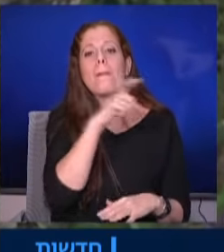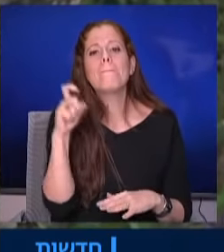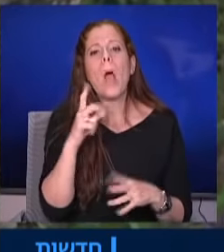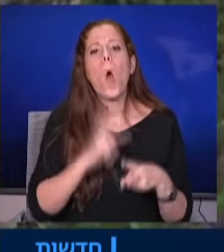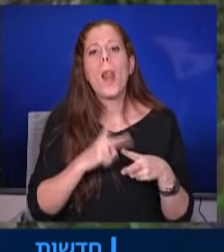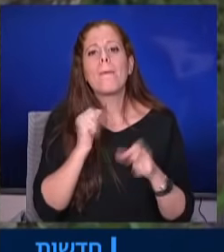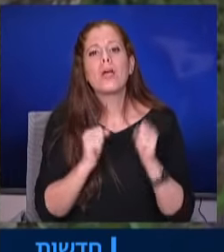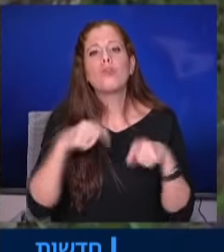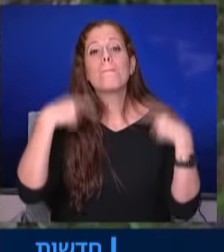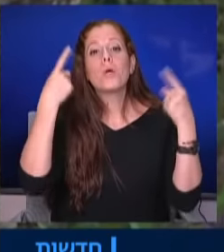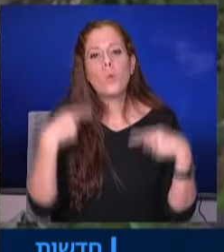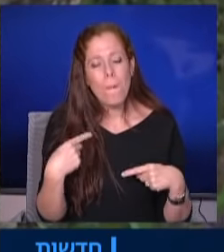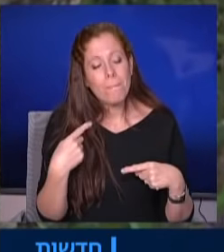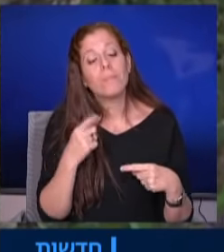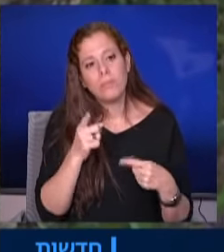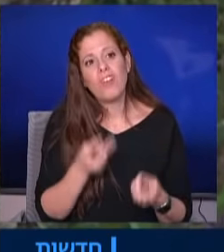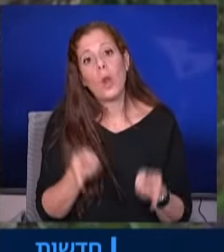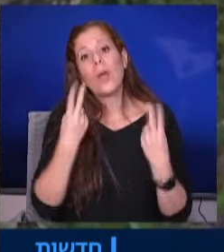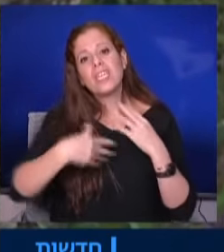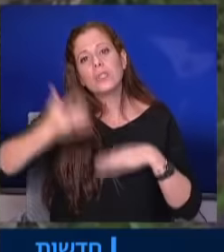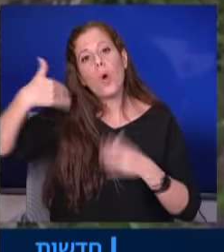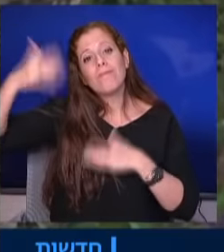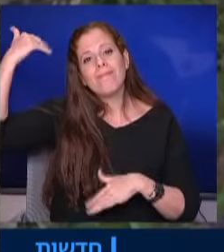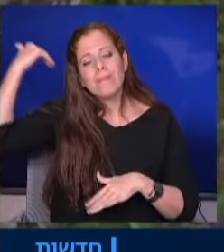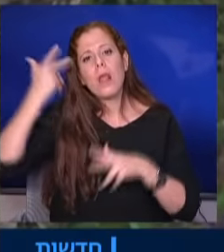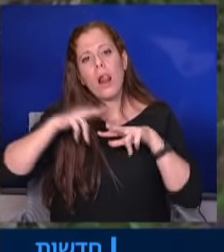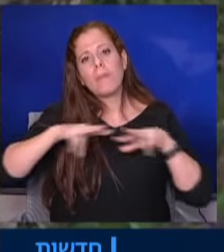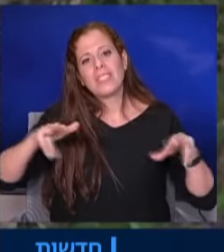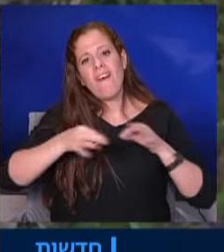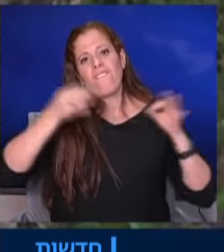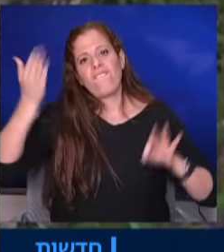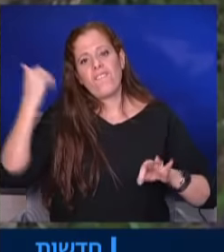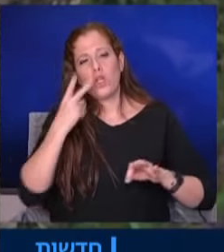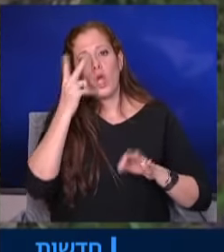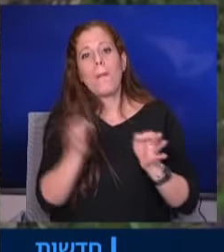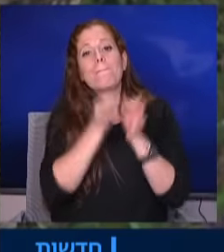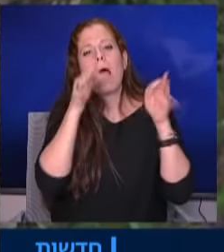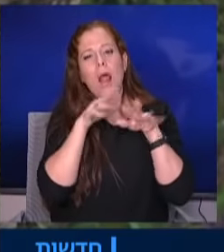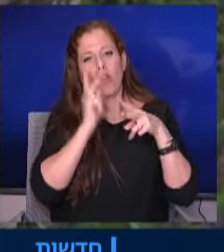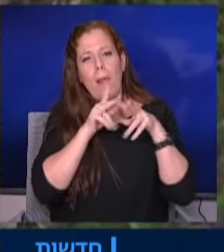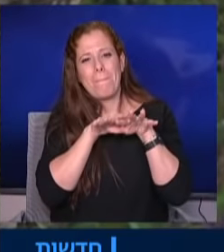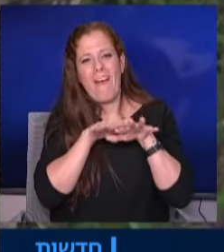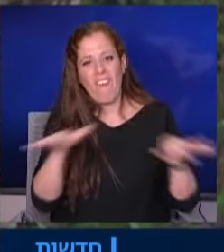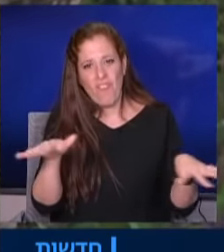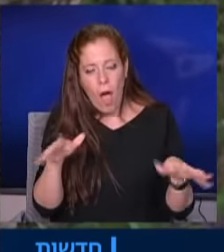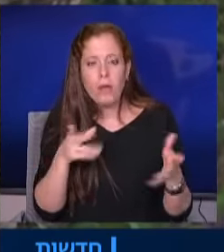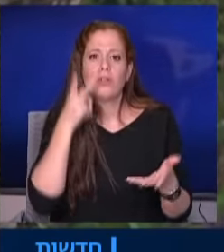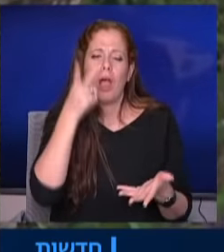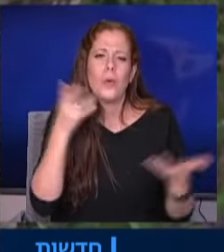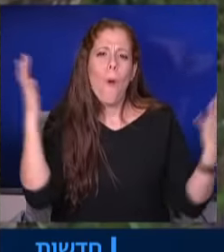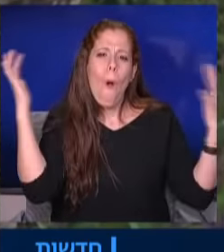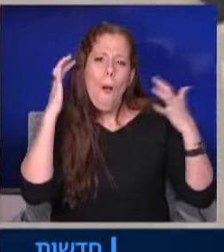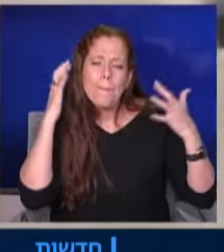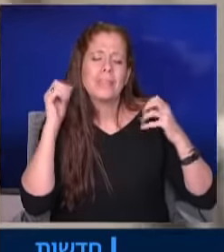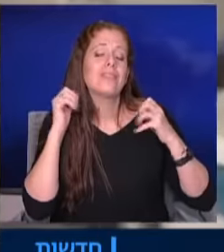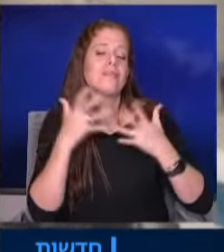ביום, ונחזור חזרה למצב המצבים שראינו מתחילת המגפה, שבהם ראינו עומס מאוד גדול בבתי